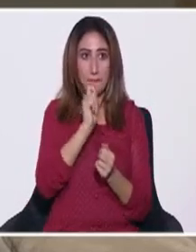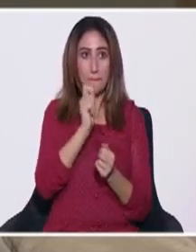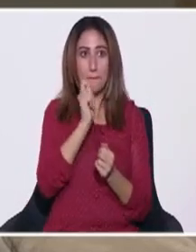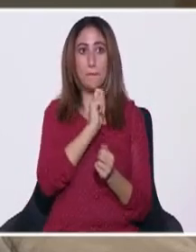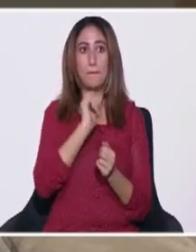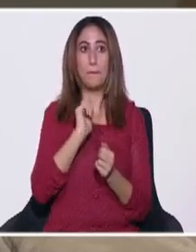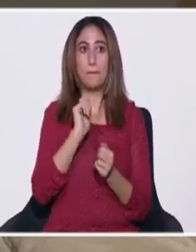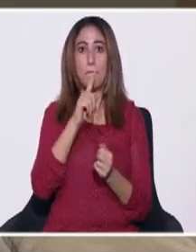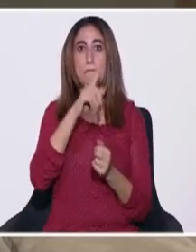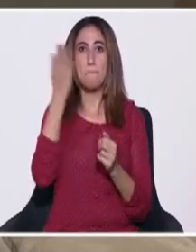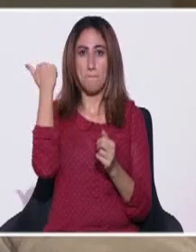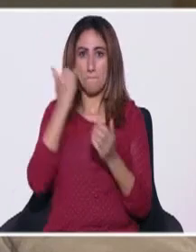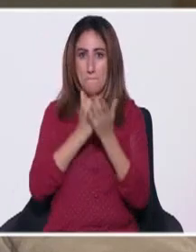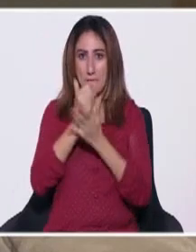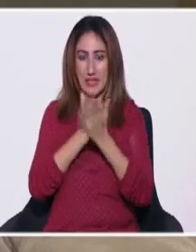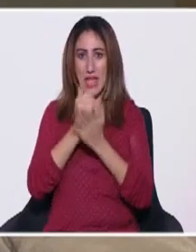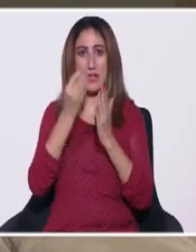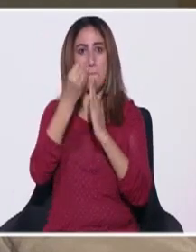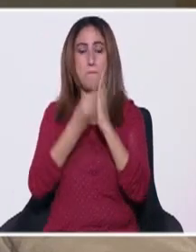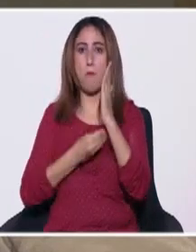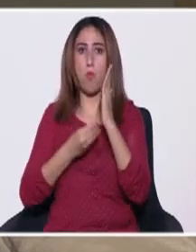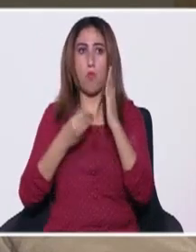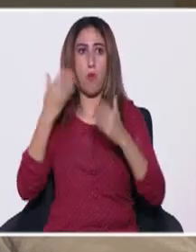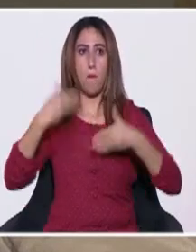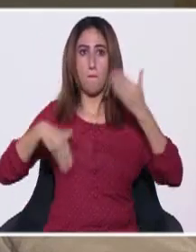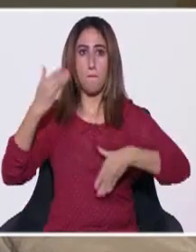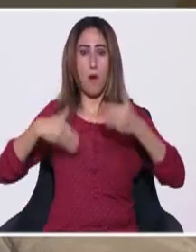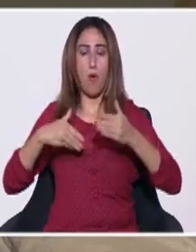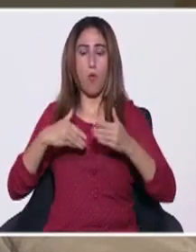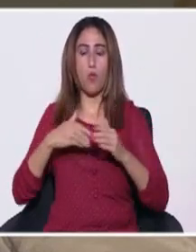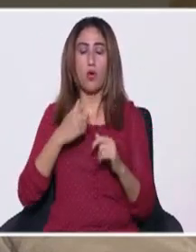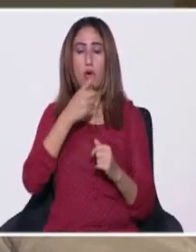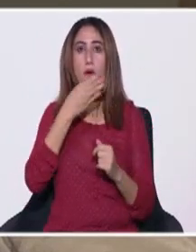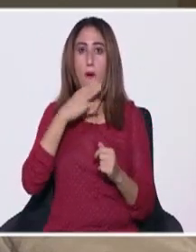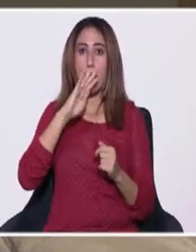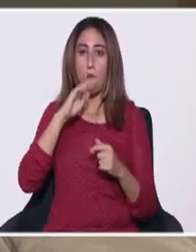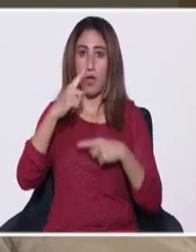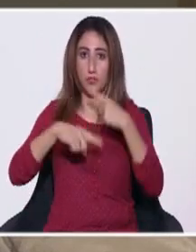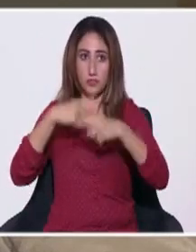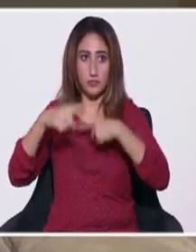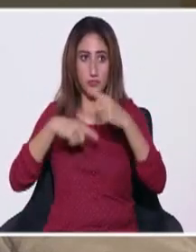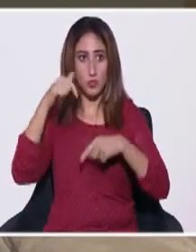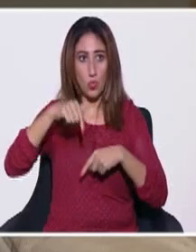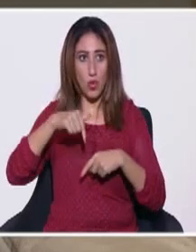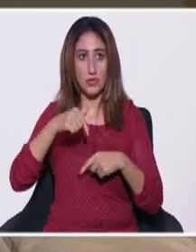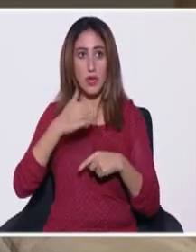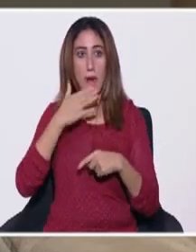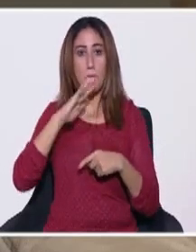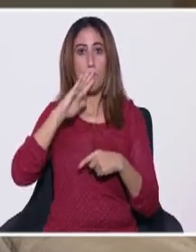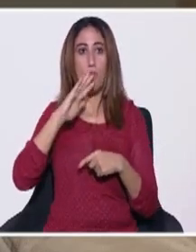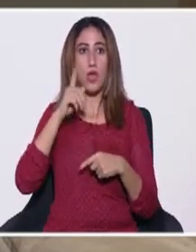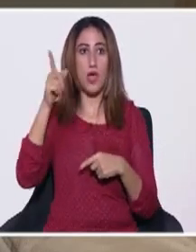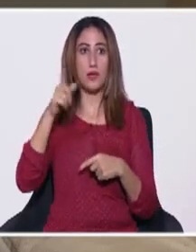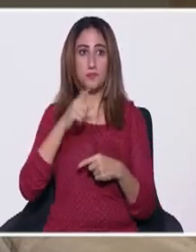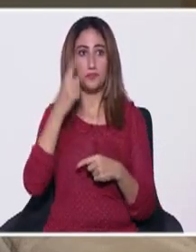بعدم دخول المعاقين، وده تأكدت منه وكتبته في الكتاب. دلوقتي الحمد لله الأمور بقت دلوقتي أرحب، والدكتورة رشا